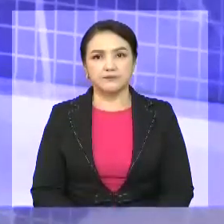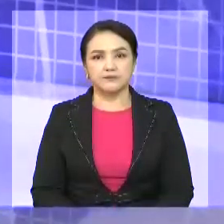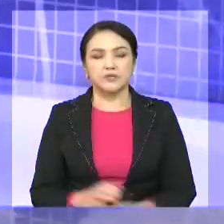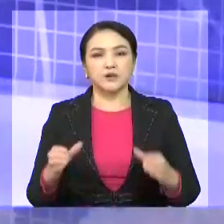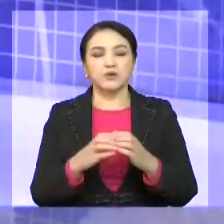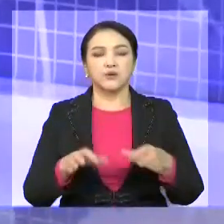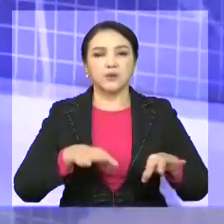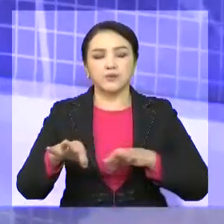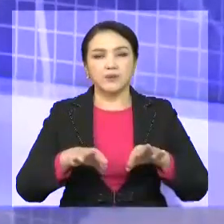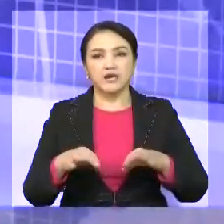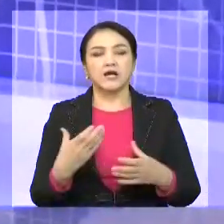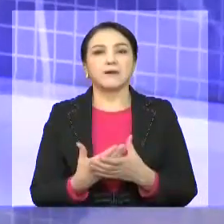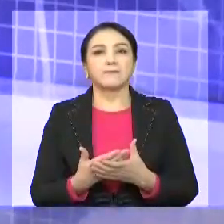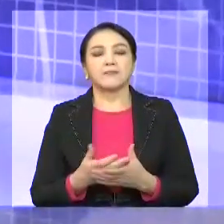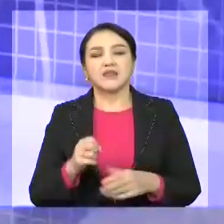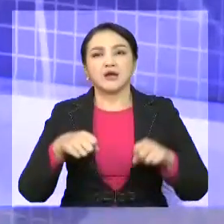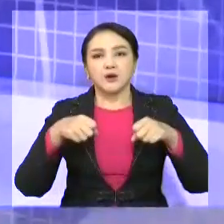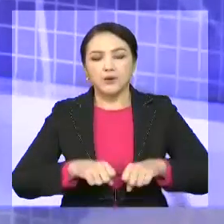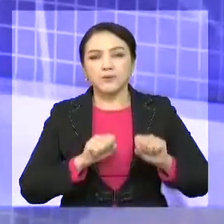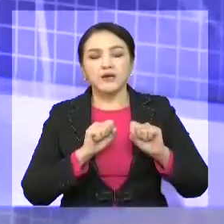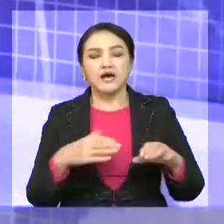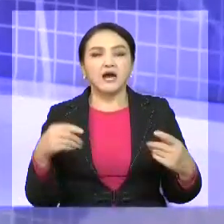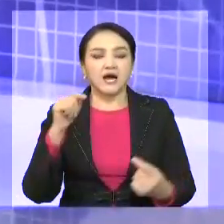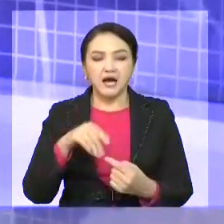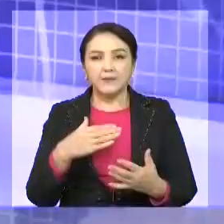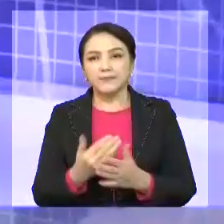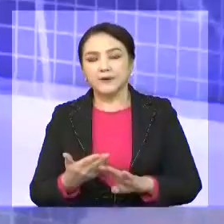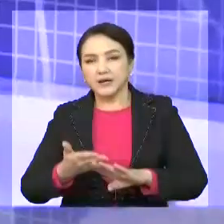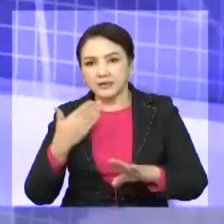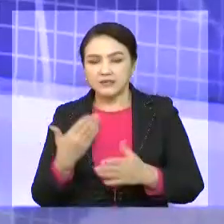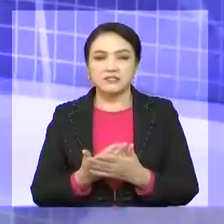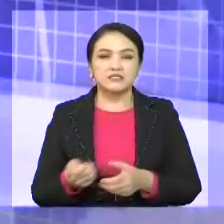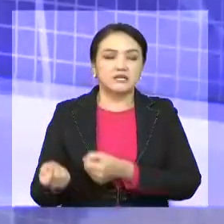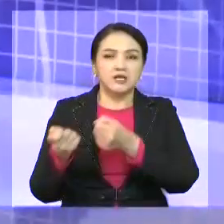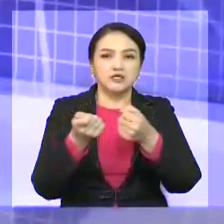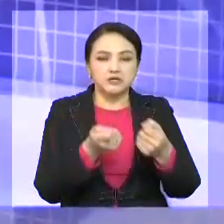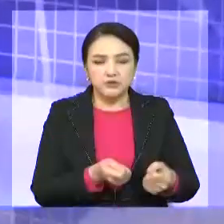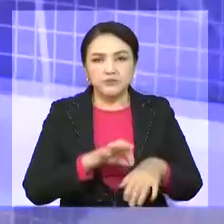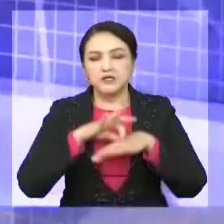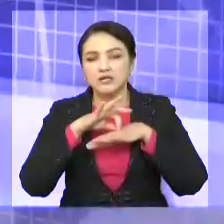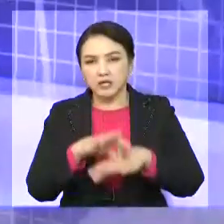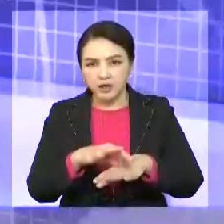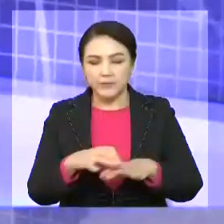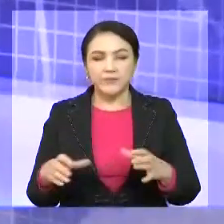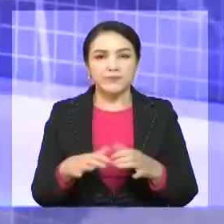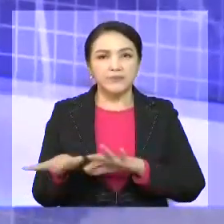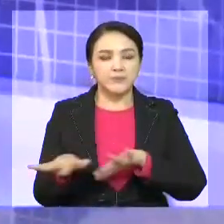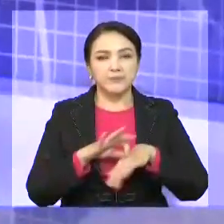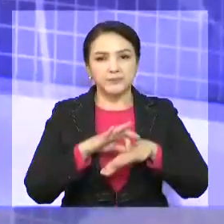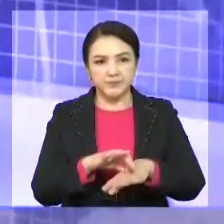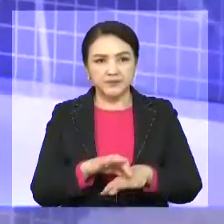Қоғамдық көліктегі оқыс оқиғалар мен құққа қарсы әрекеттердің алдын алу мақсатында тасымалдаушы жедел профилактикалық іс-шарасы жүріп